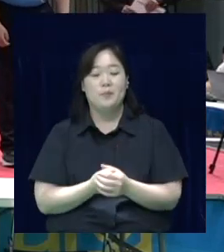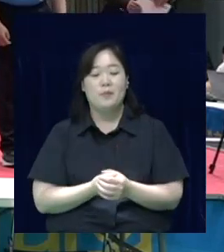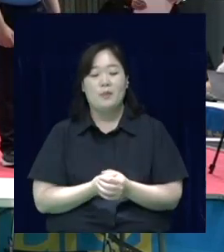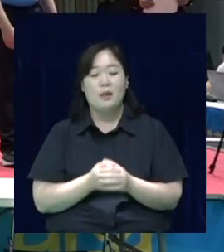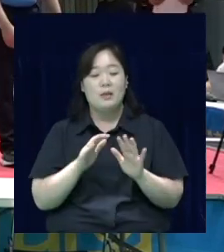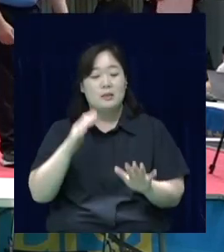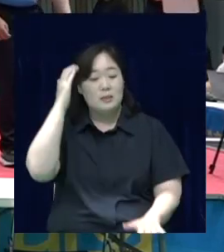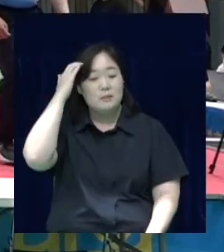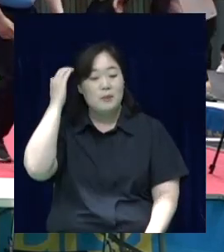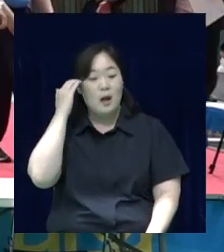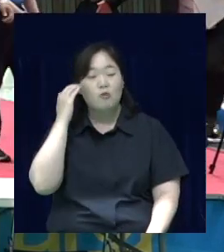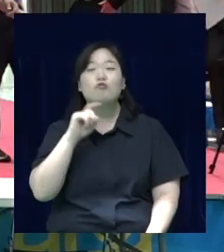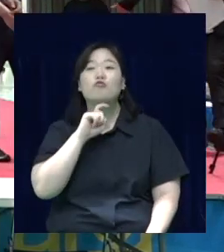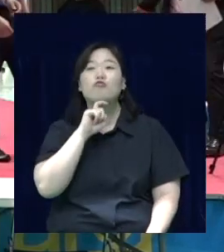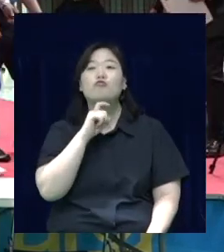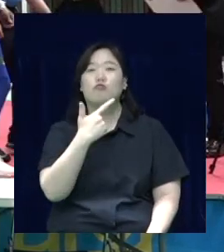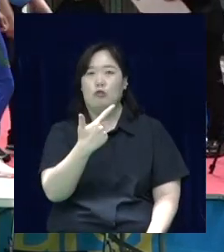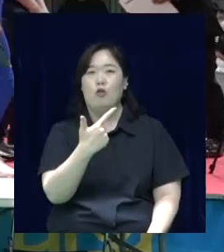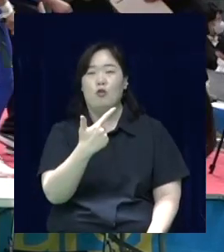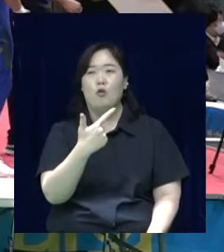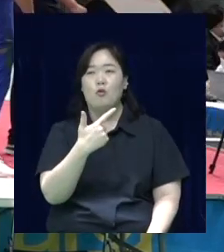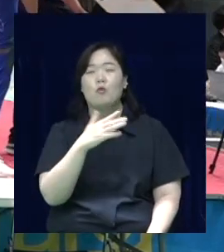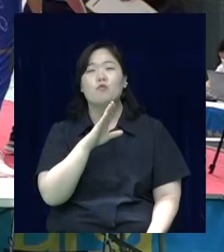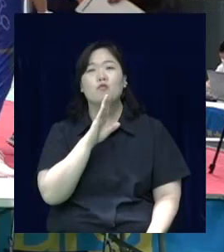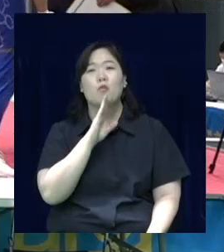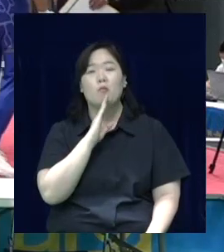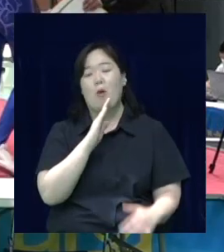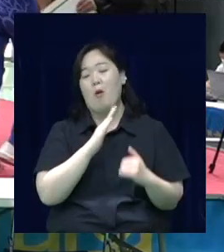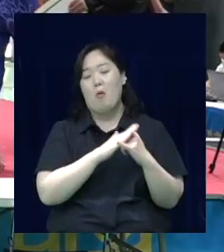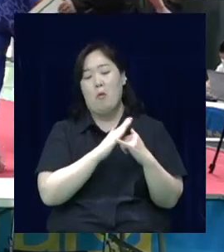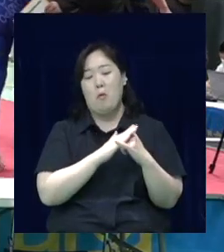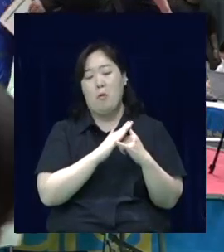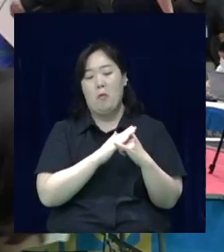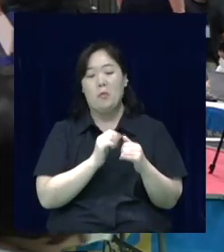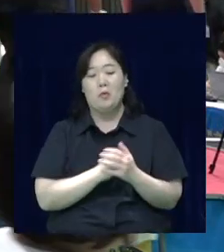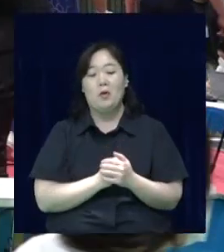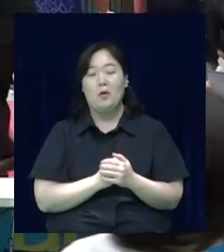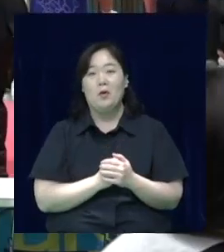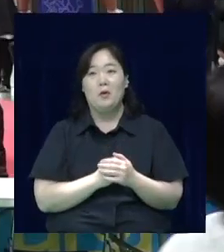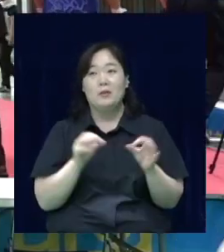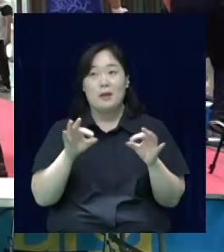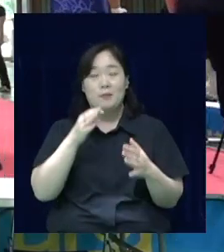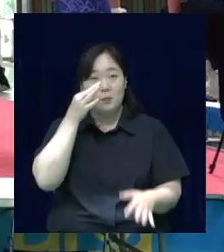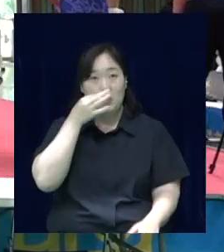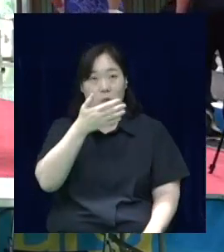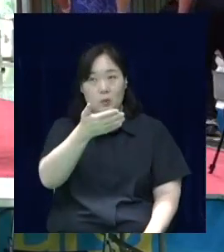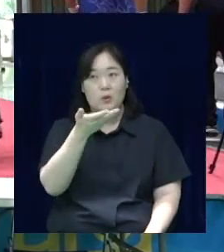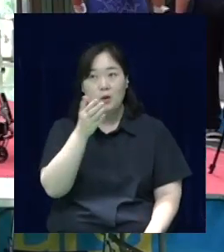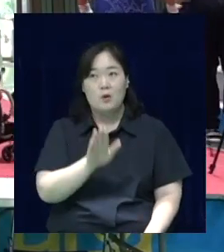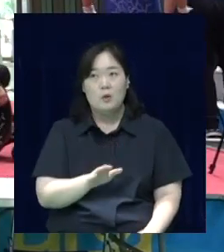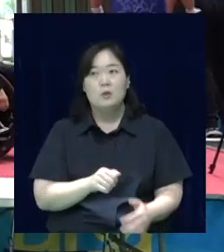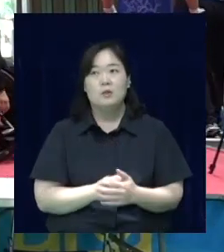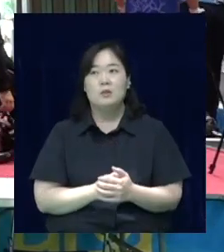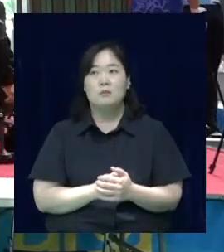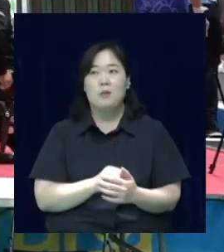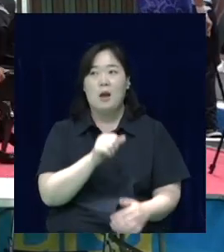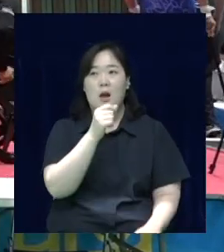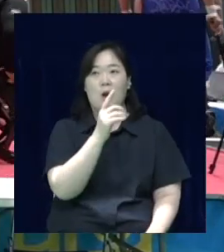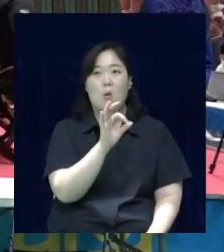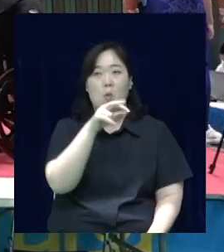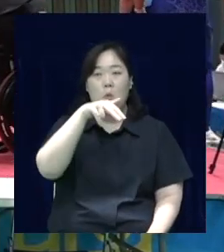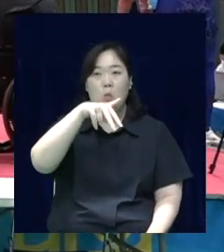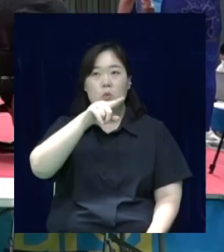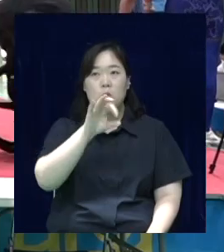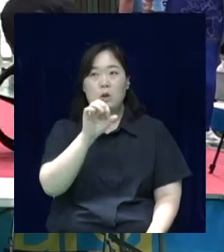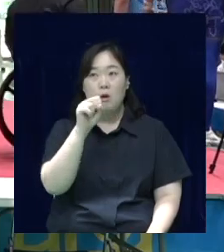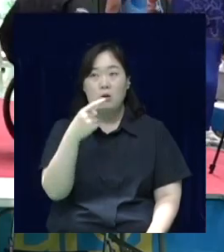한국 나이로 16살 굉장히 어린 선수예요. 네. 그리고 잠시 보여드렸지만 문정훈 선수가 또 소개가 됐었는데